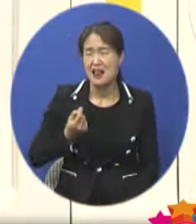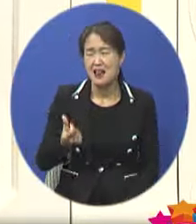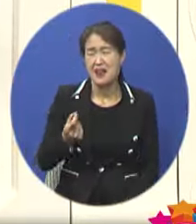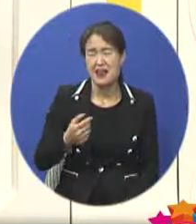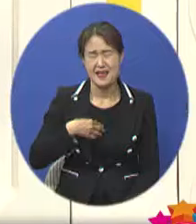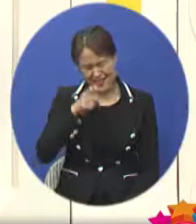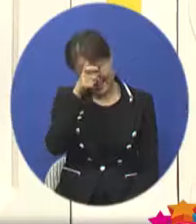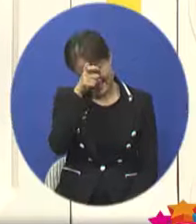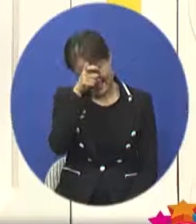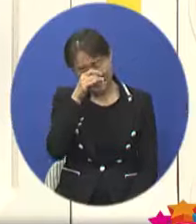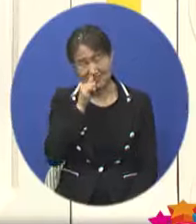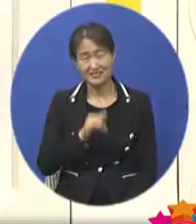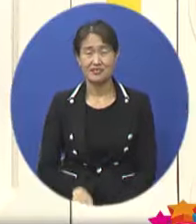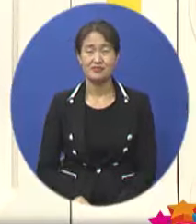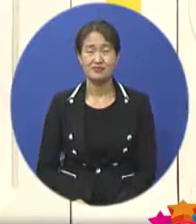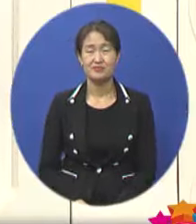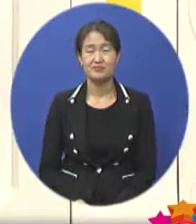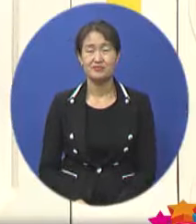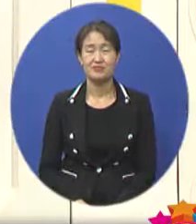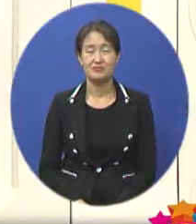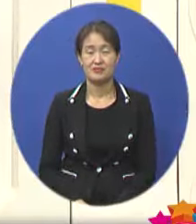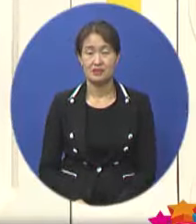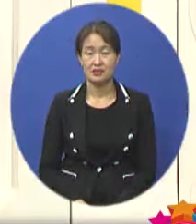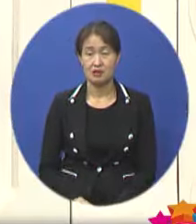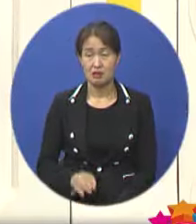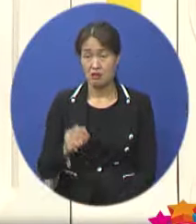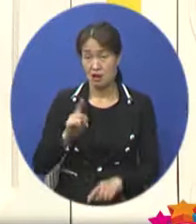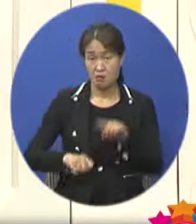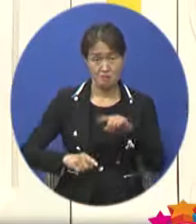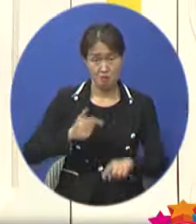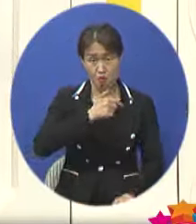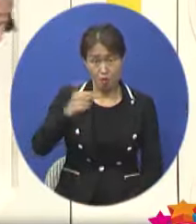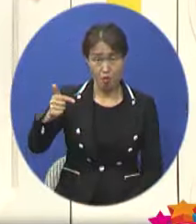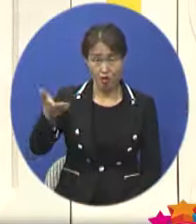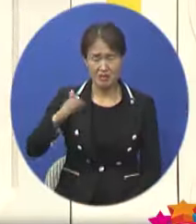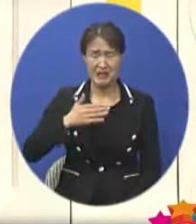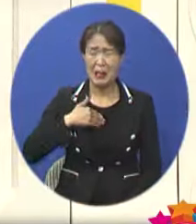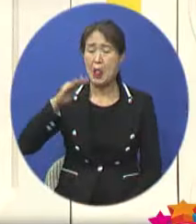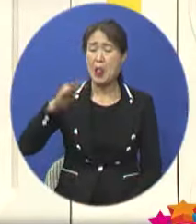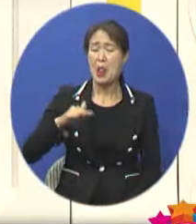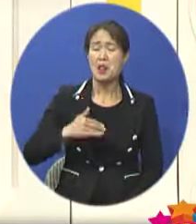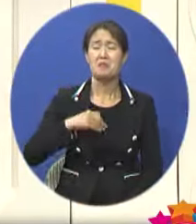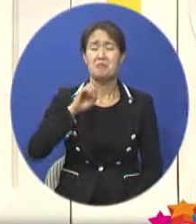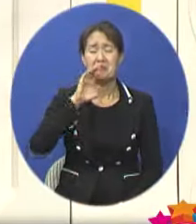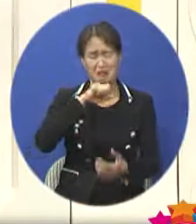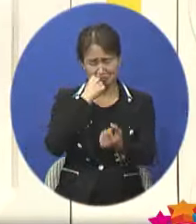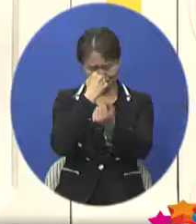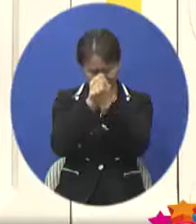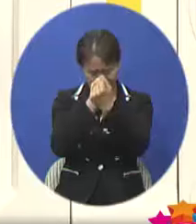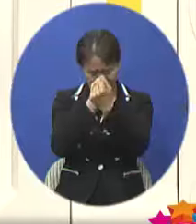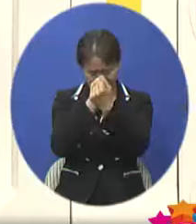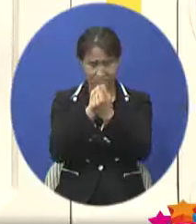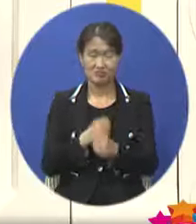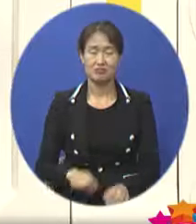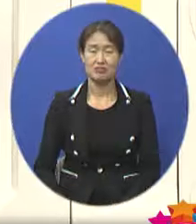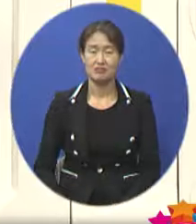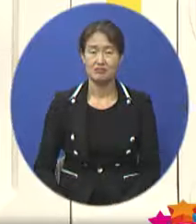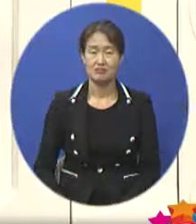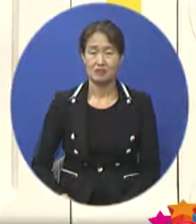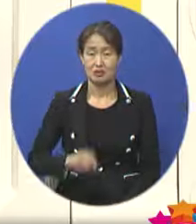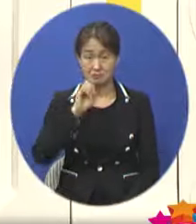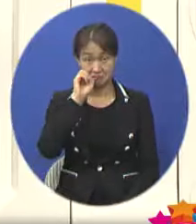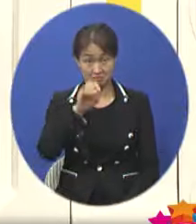나무가 있습니다. 아니 큰 나무인데 자기가 작은 나무래요 계속? 어마어마하게 큰 나무요. 네, 네. 근데 자기가 적은